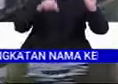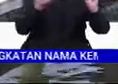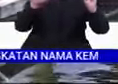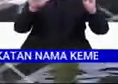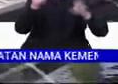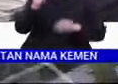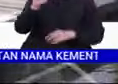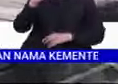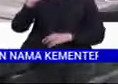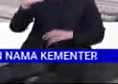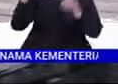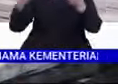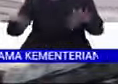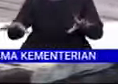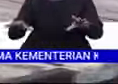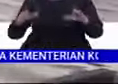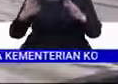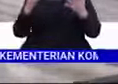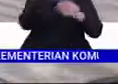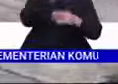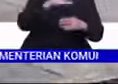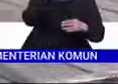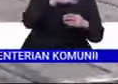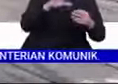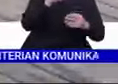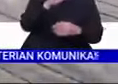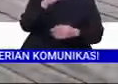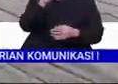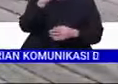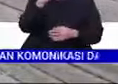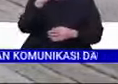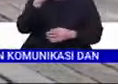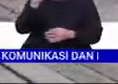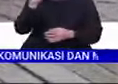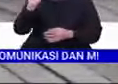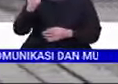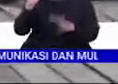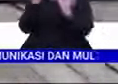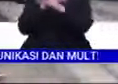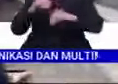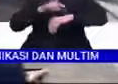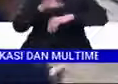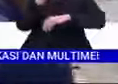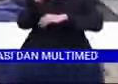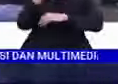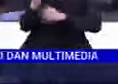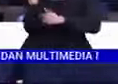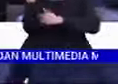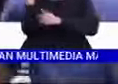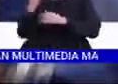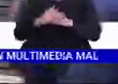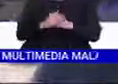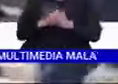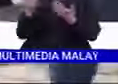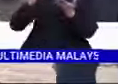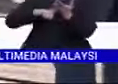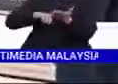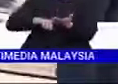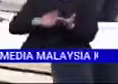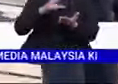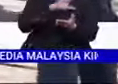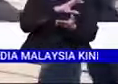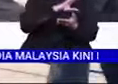Eric Chang dilaporkan hilang di kediamannya di jalan daya bintang wa kucing kira-kira 09.00 pagi susu ukuran